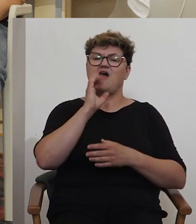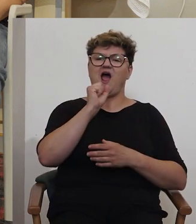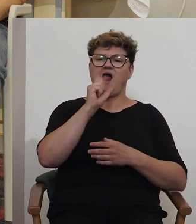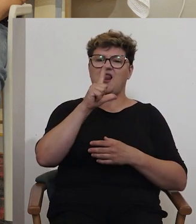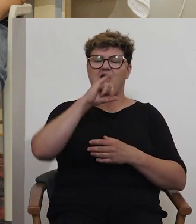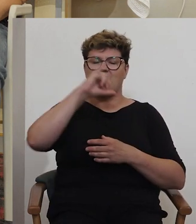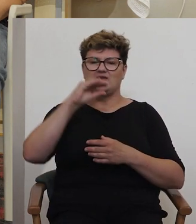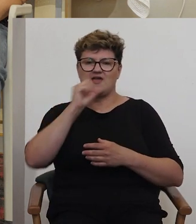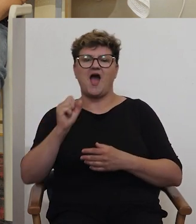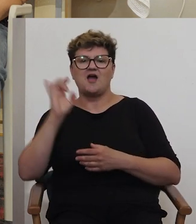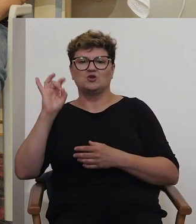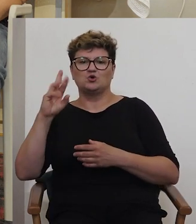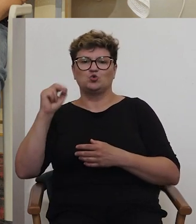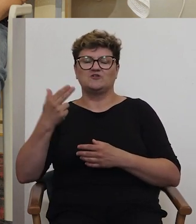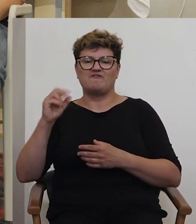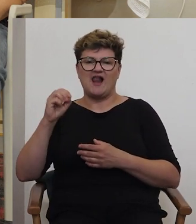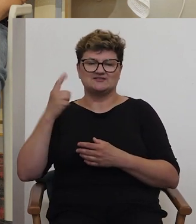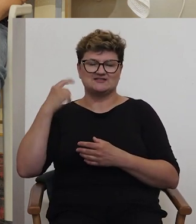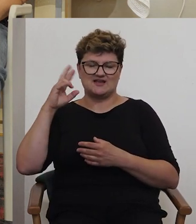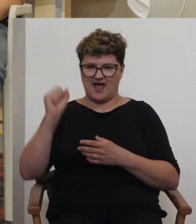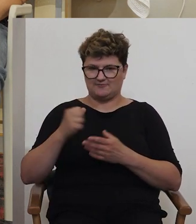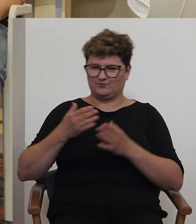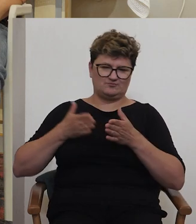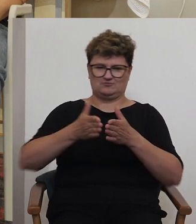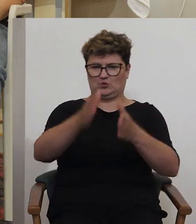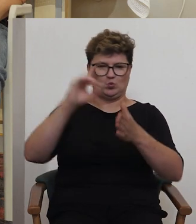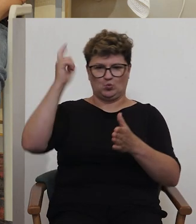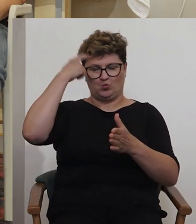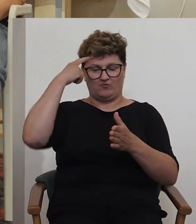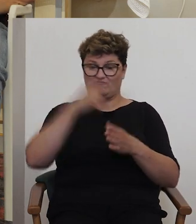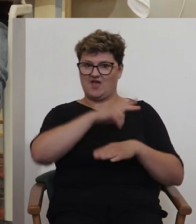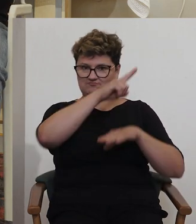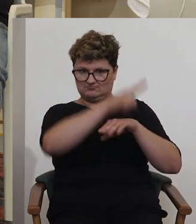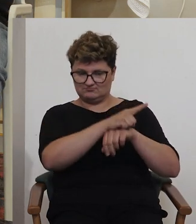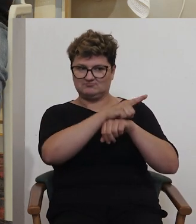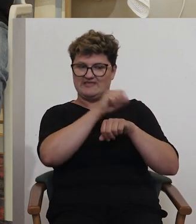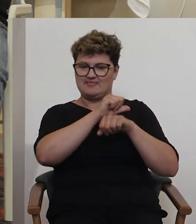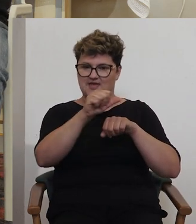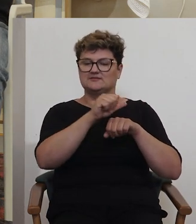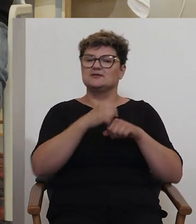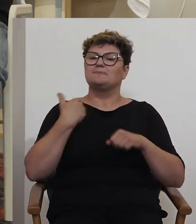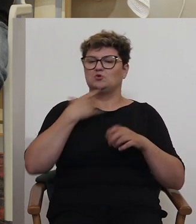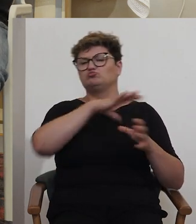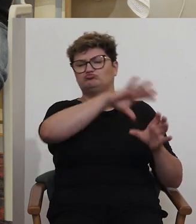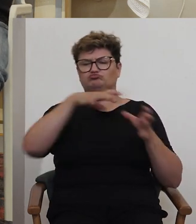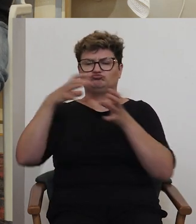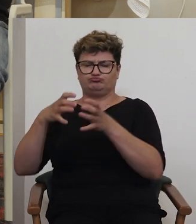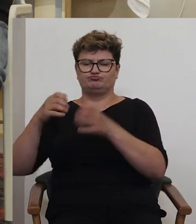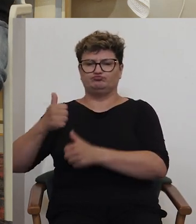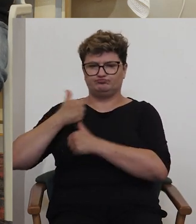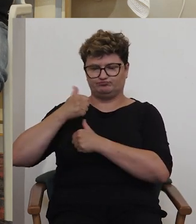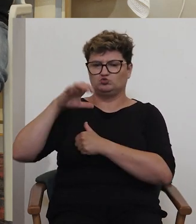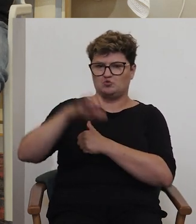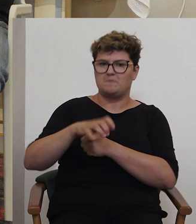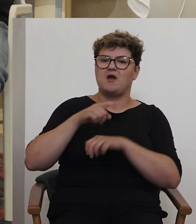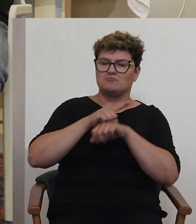wiodącej przez Gdańsk i dalej przez Trójmiasto. I ten czołg, który wchodził w skład Brygady Pancernej, która brała